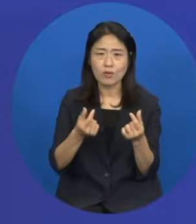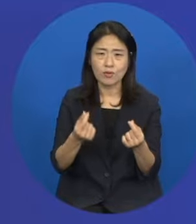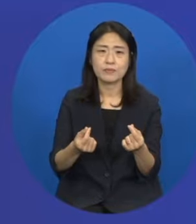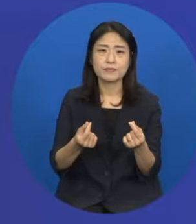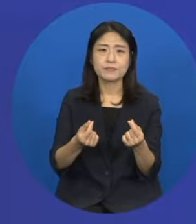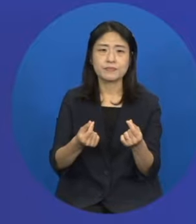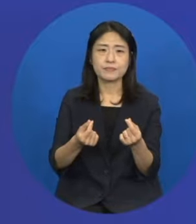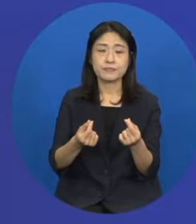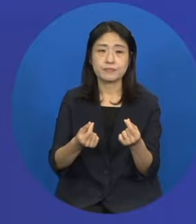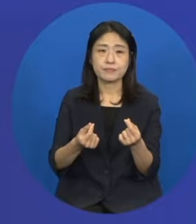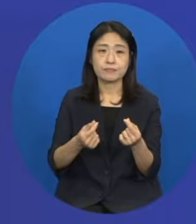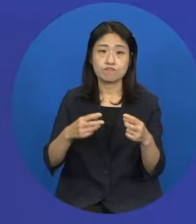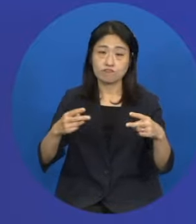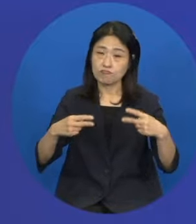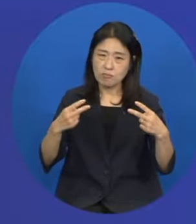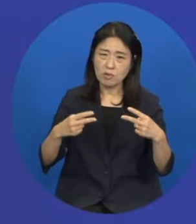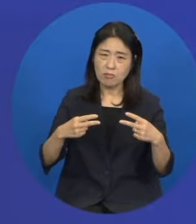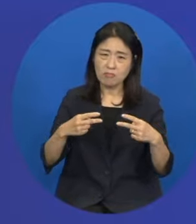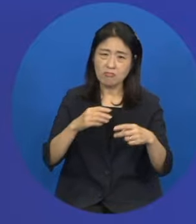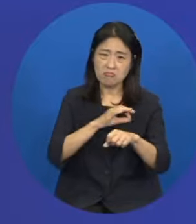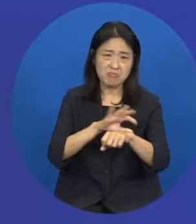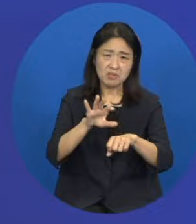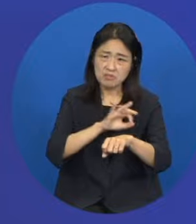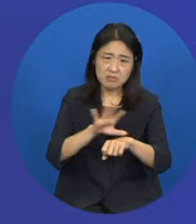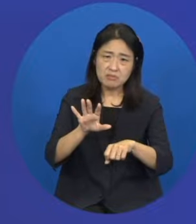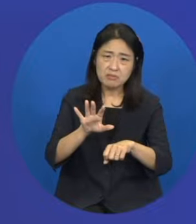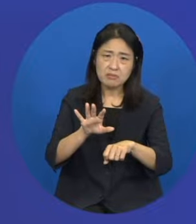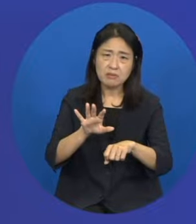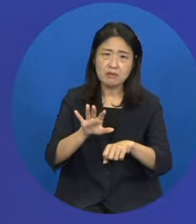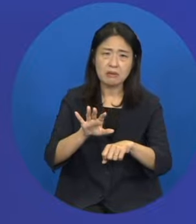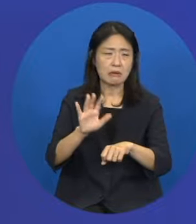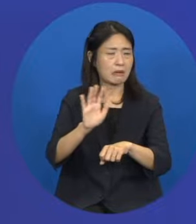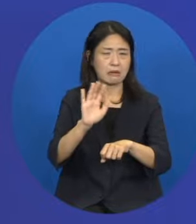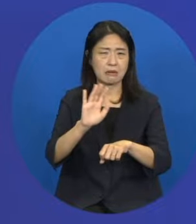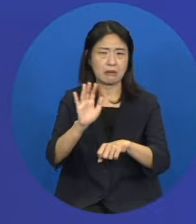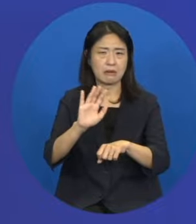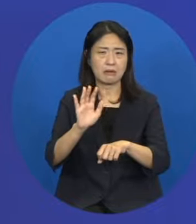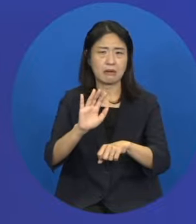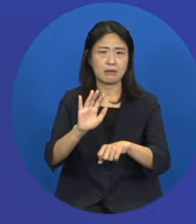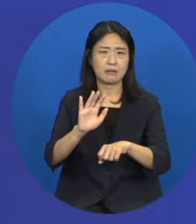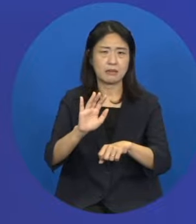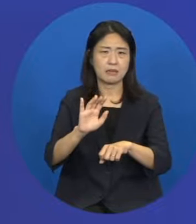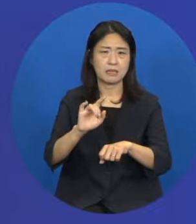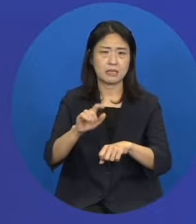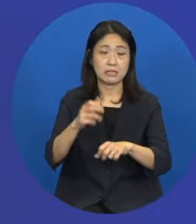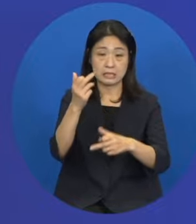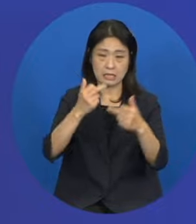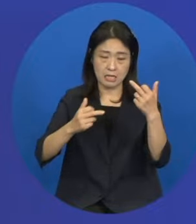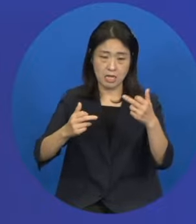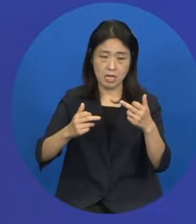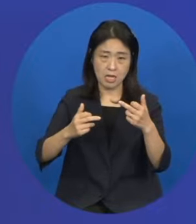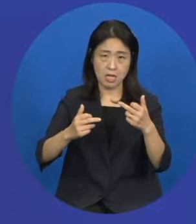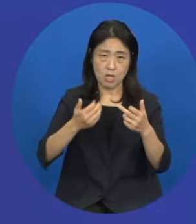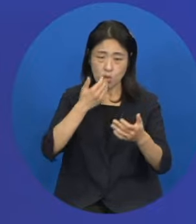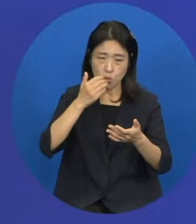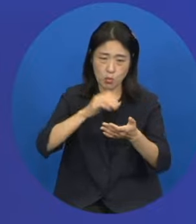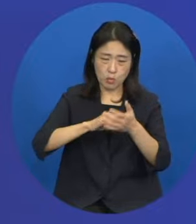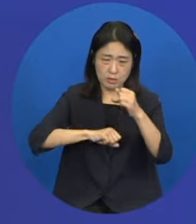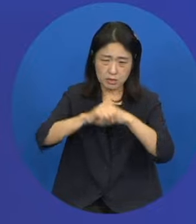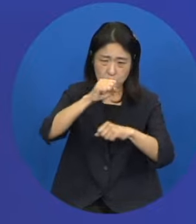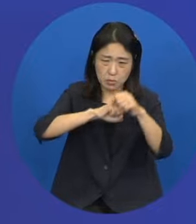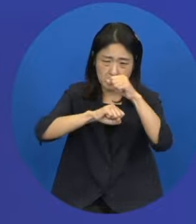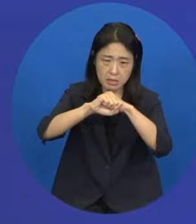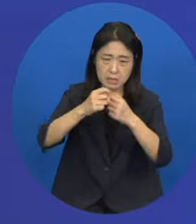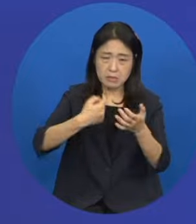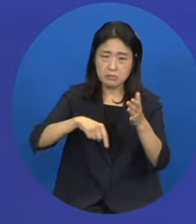엘리야는 대충하지 않았습니다. 그 산에 돌을 쌓기 위해서 얼마나 많은 돌을 날랐을까?